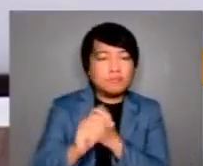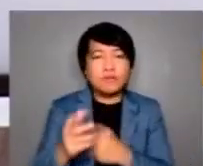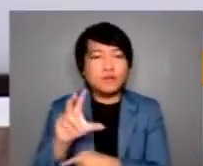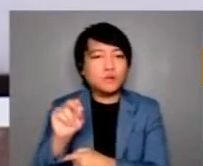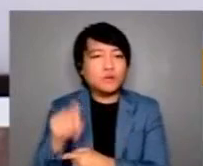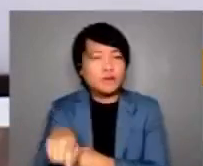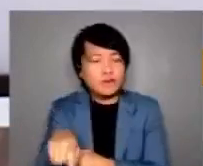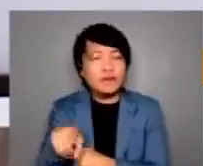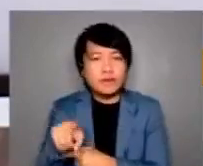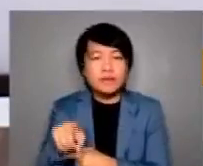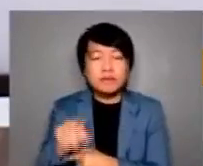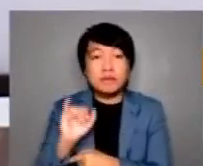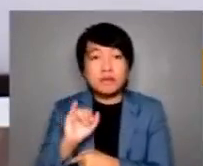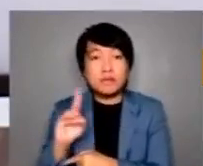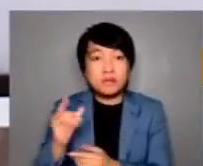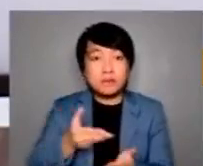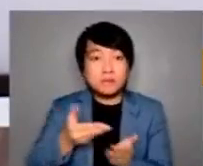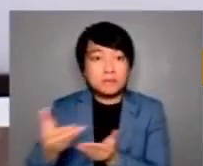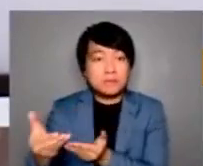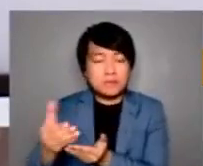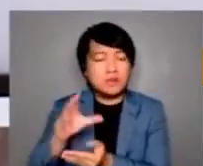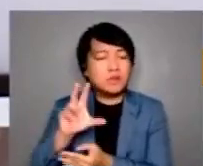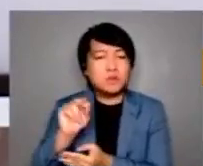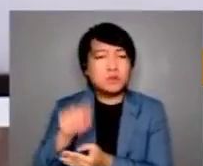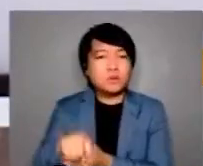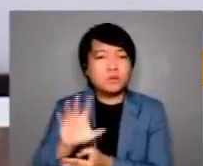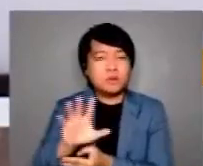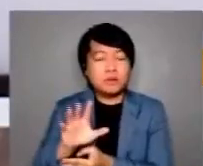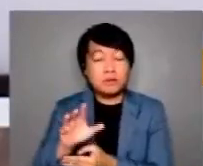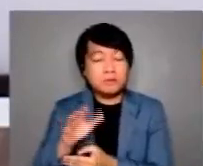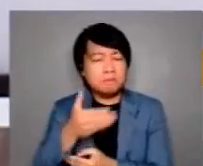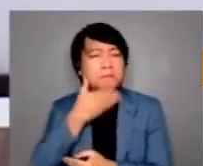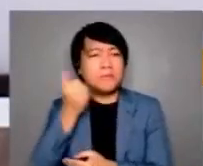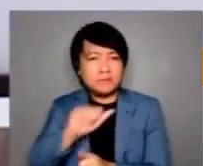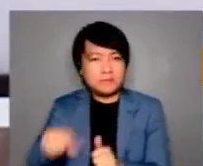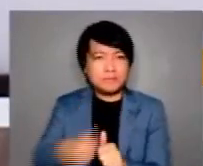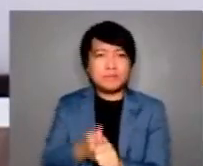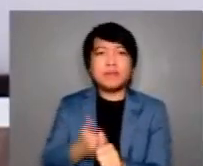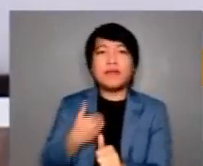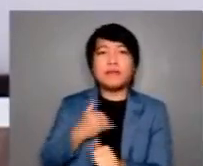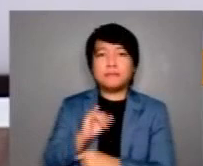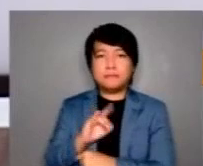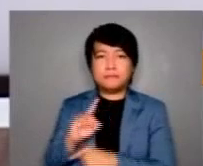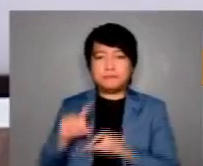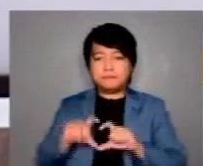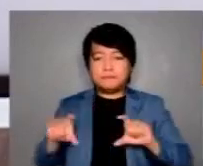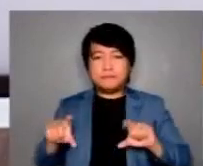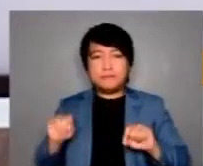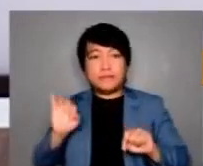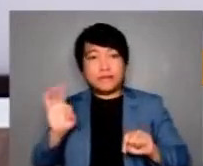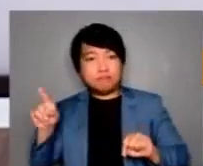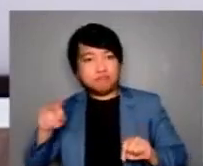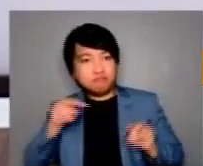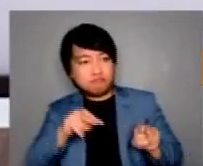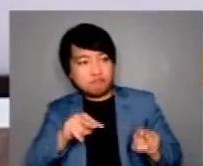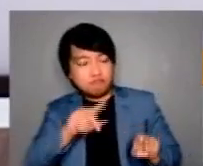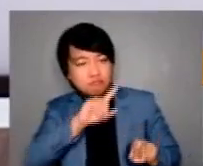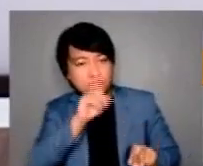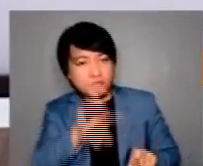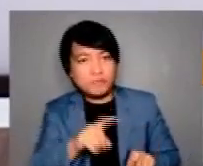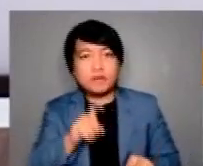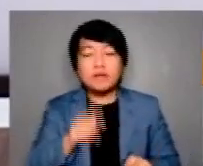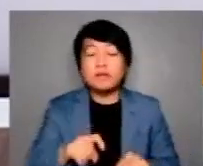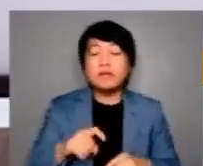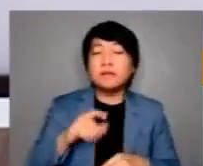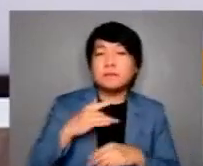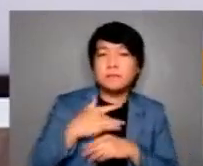ay pero maganda na rin na meron kung sakaling questionin ang inyong identity ng mga watchers po natin at syempre Mas maagang nasa presinto mas